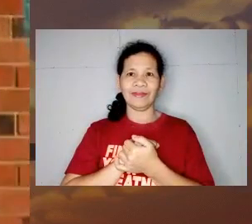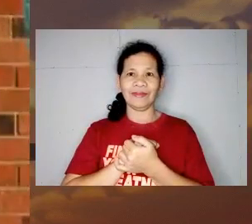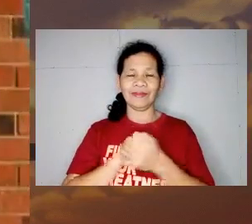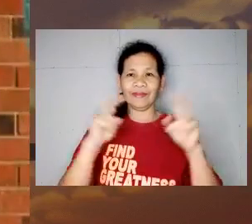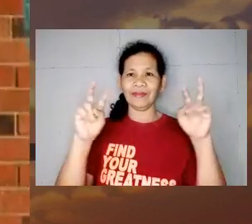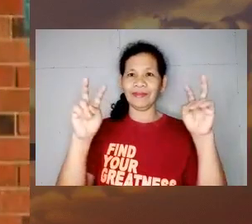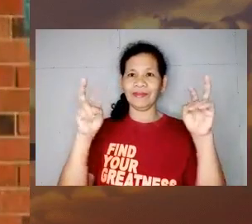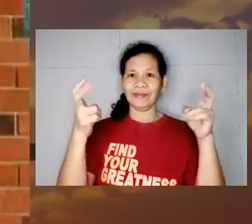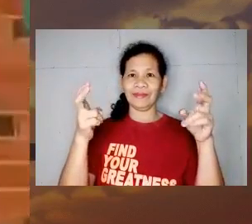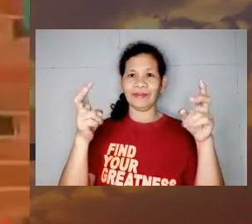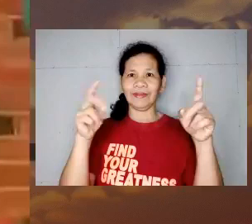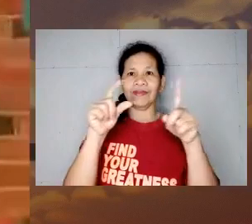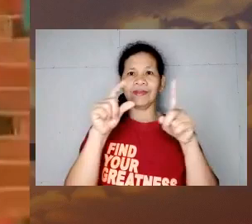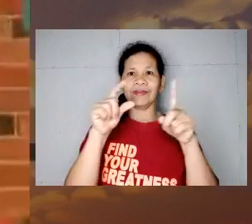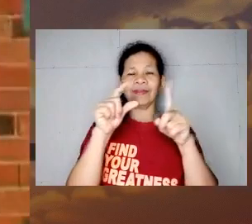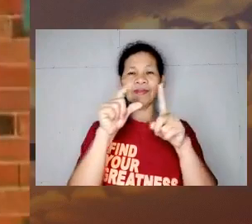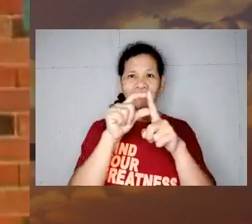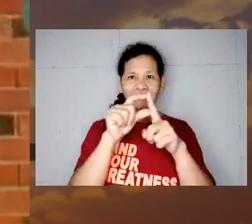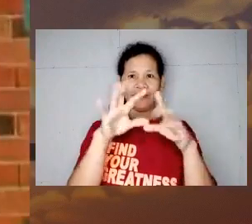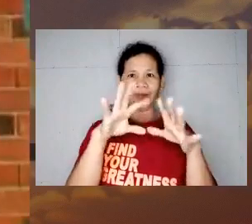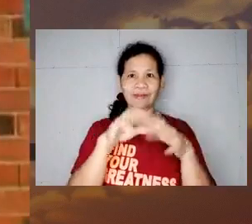pinamagatang Words of Approval.